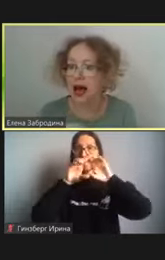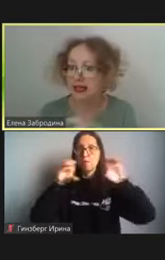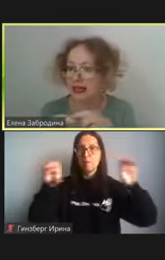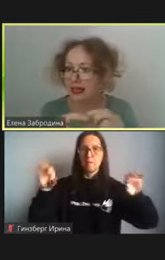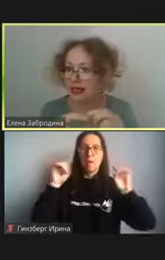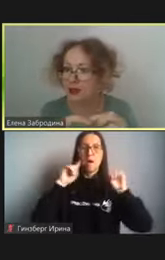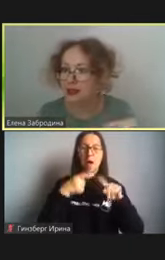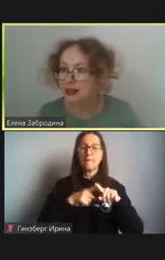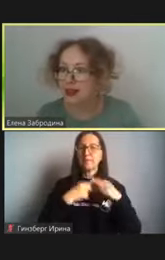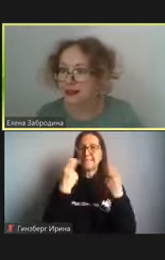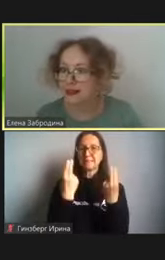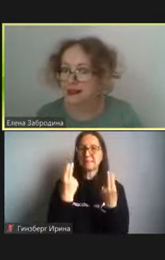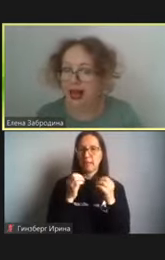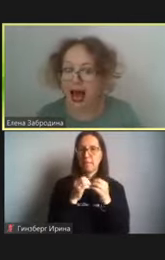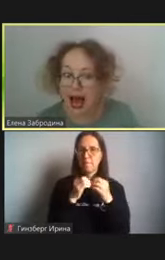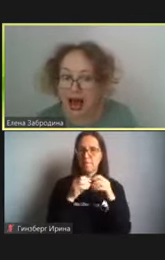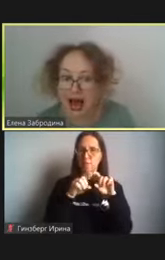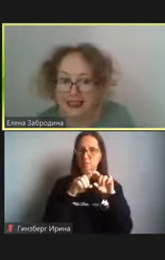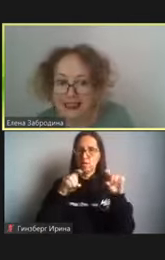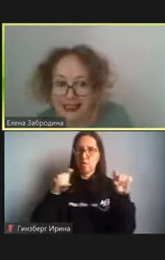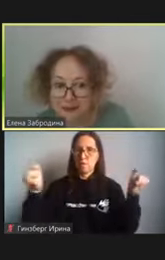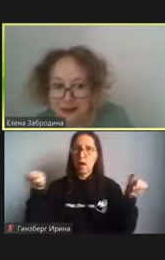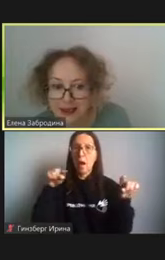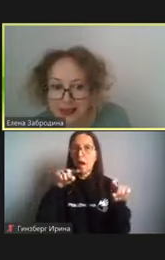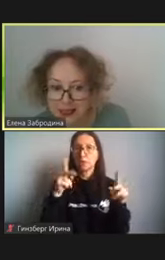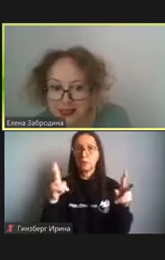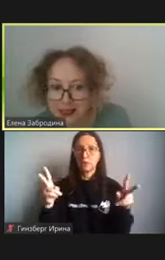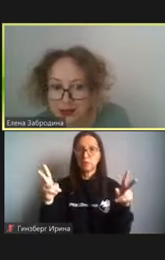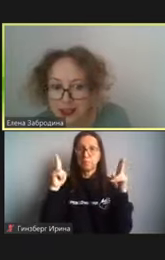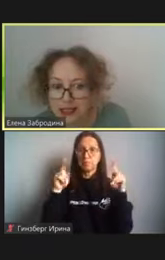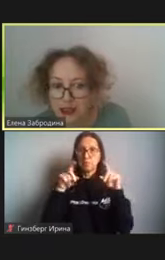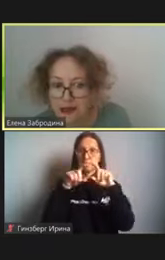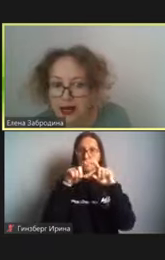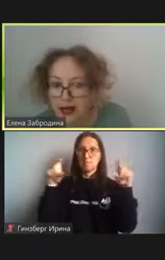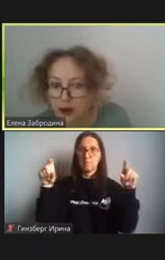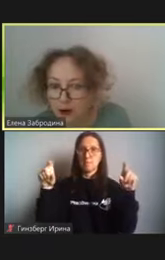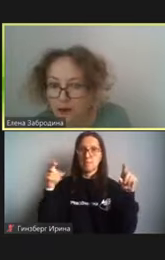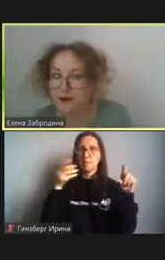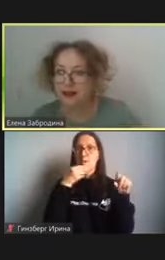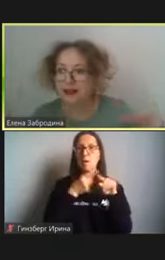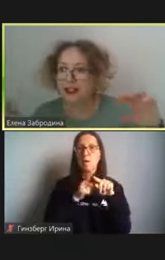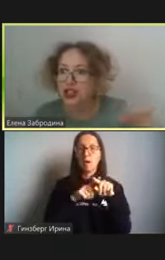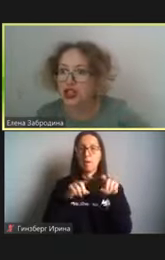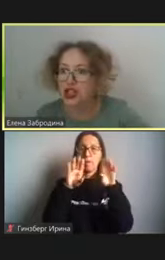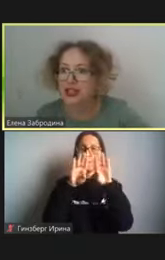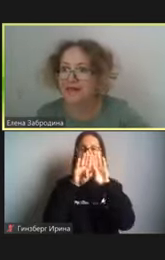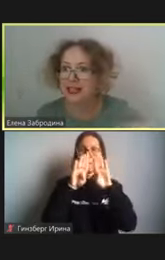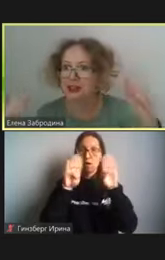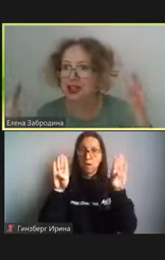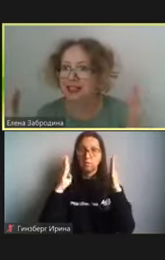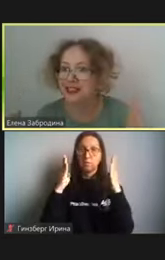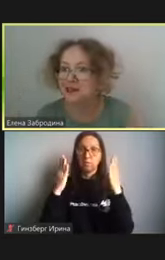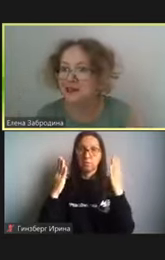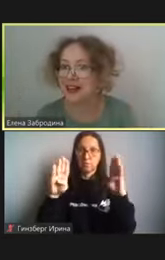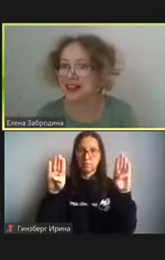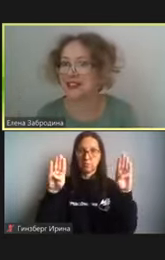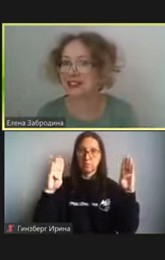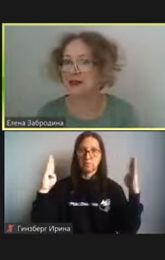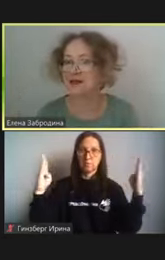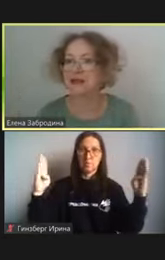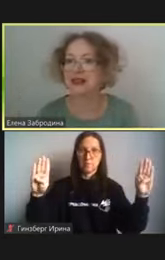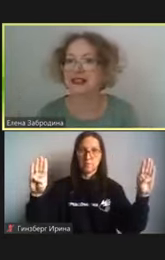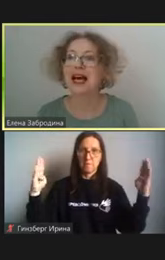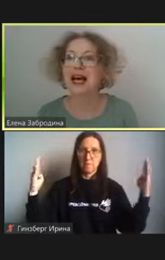разрывается, она такая вот целостная. А здесь, посмотрите, видите, вот такие вот как бы ниши, и вот